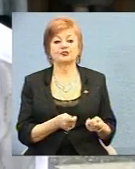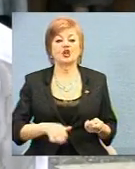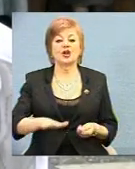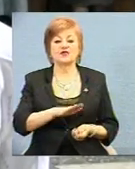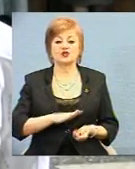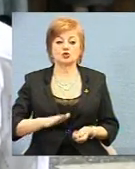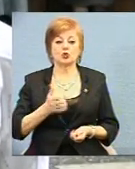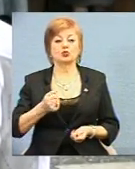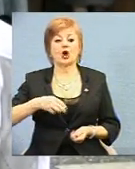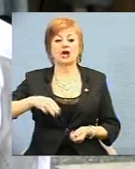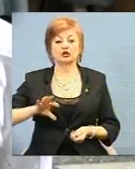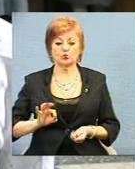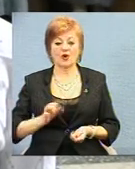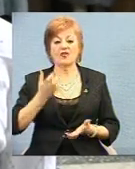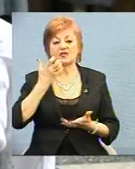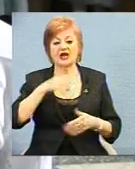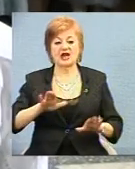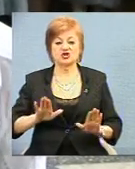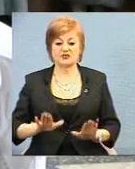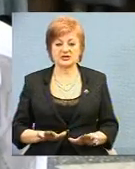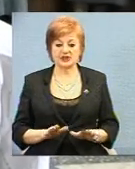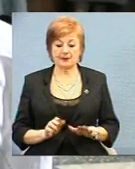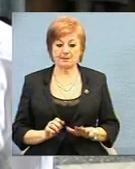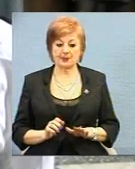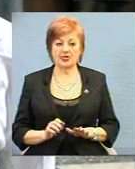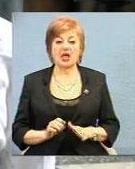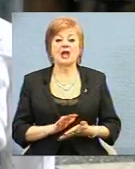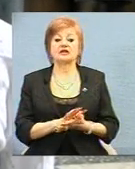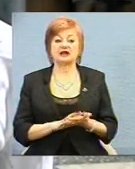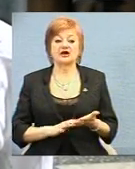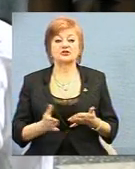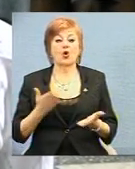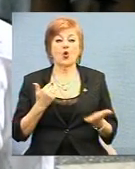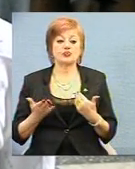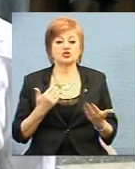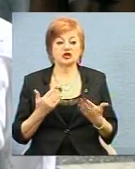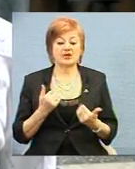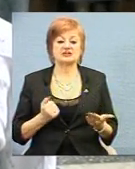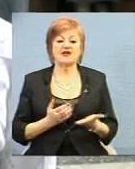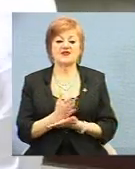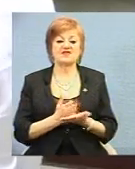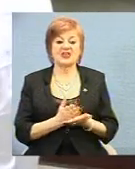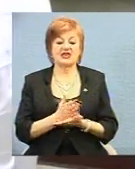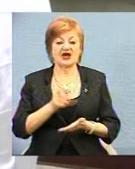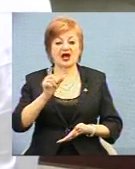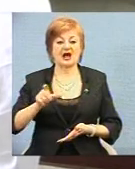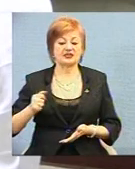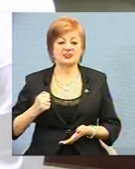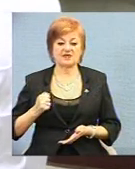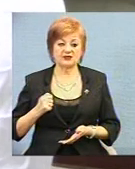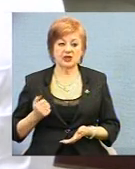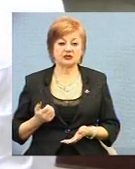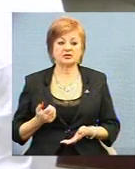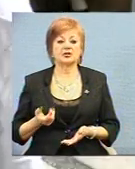зону АТО, гарячі точки так звані. Далі спілкуємося із ветеранами війни, запрошуємо їх на